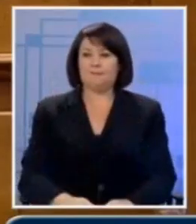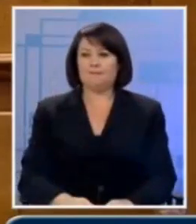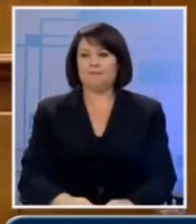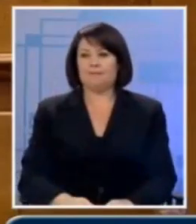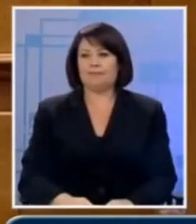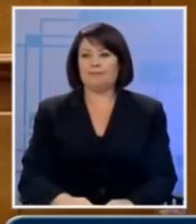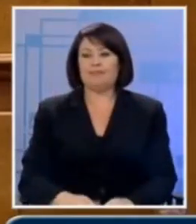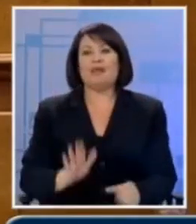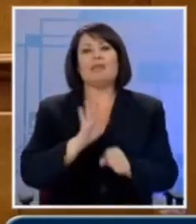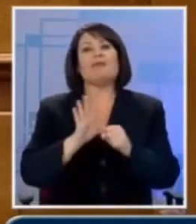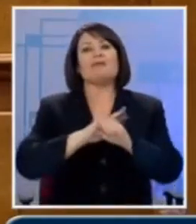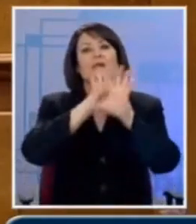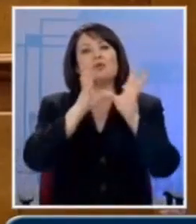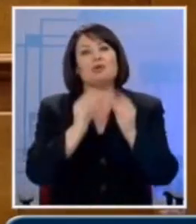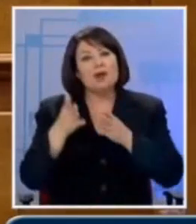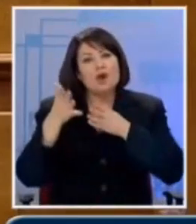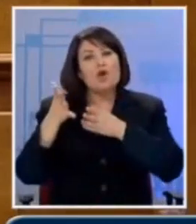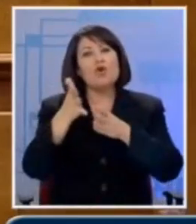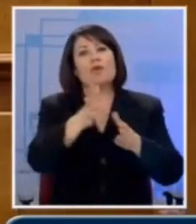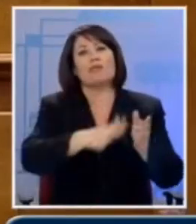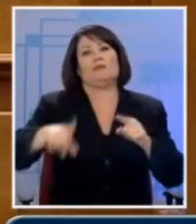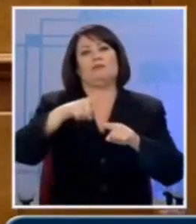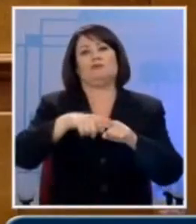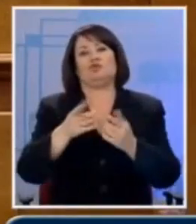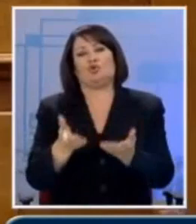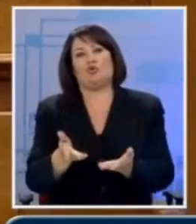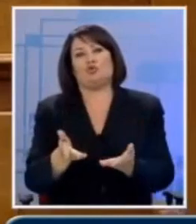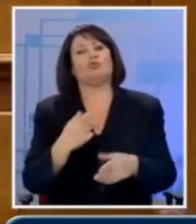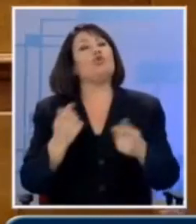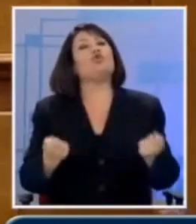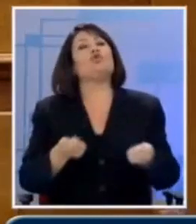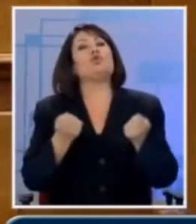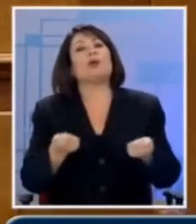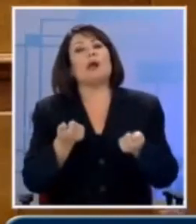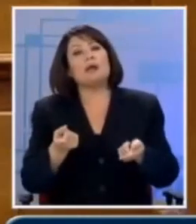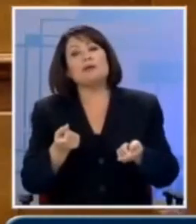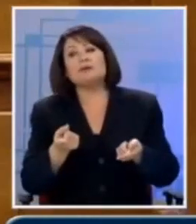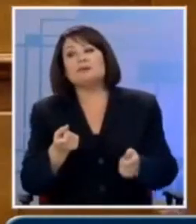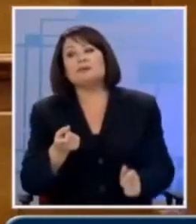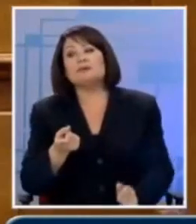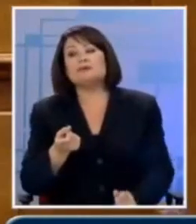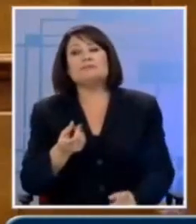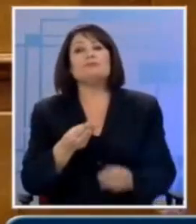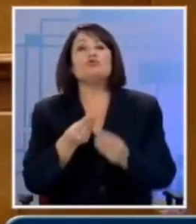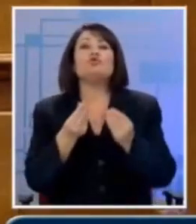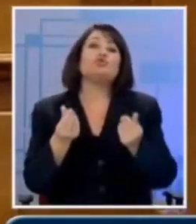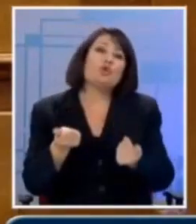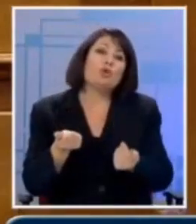άλλα. Κοροϊδεύετε και τον κόσμο. Και το κάνετε με έναν τρόπο